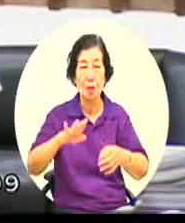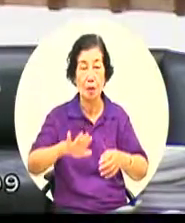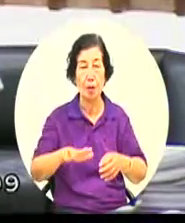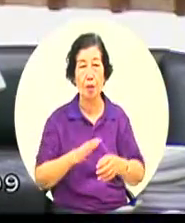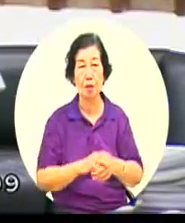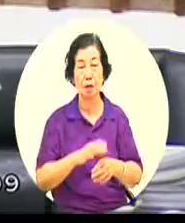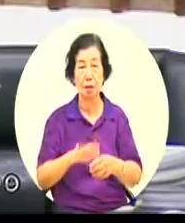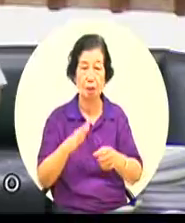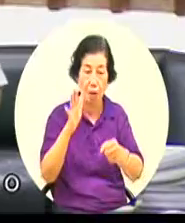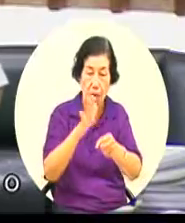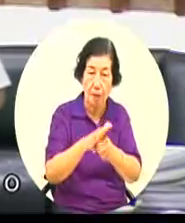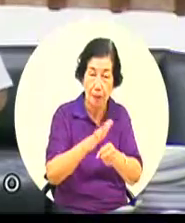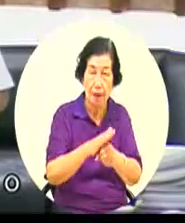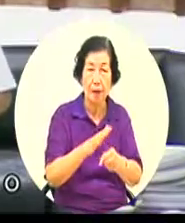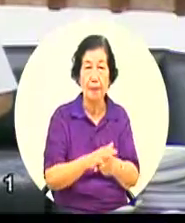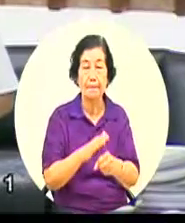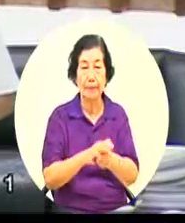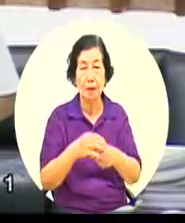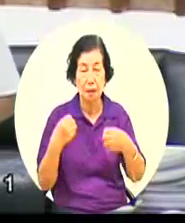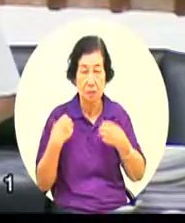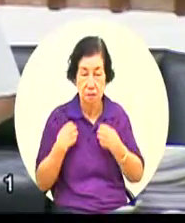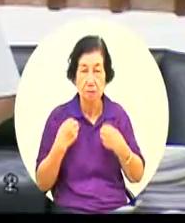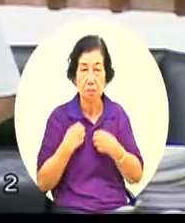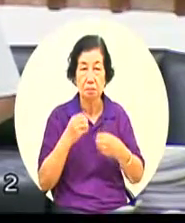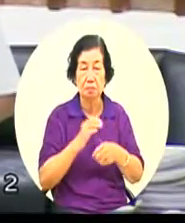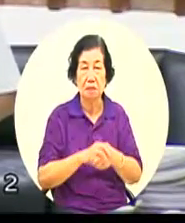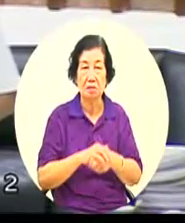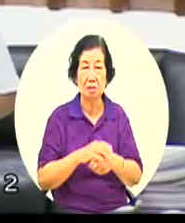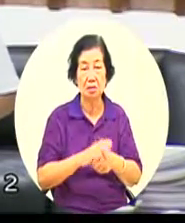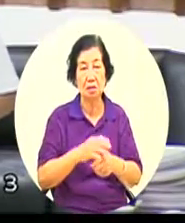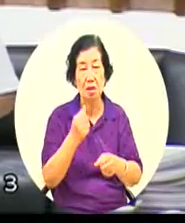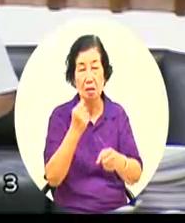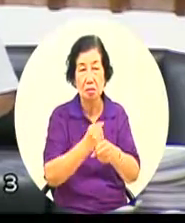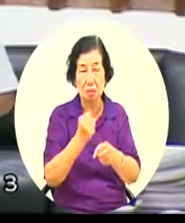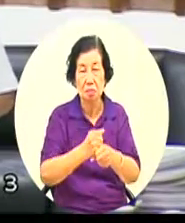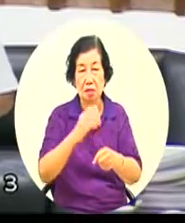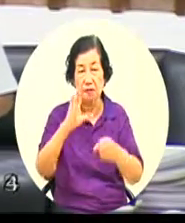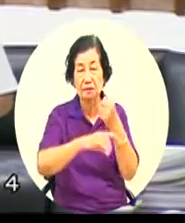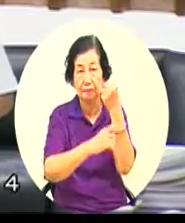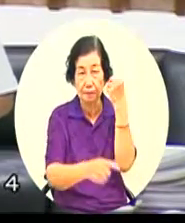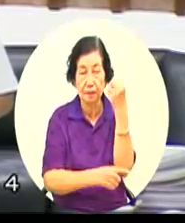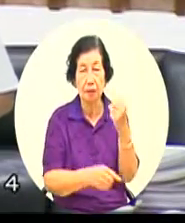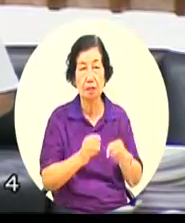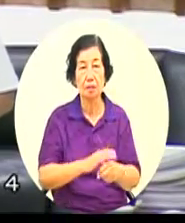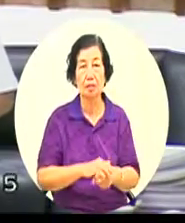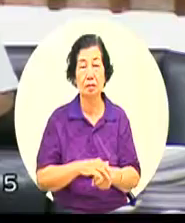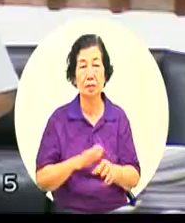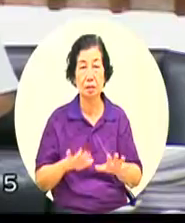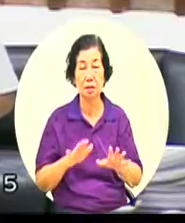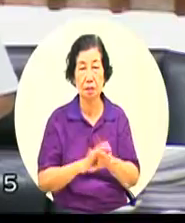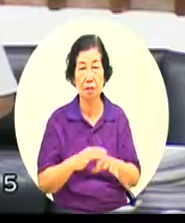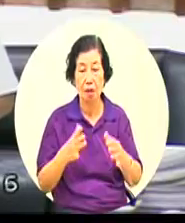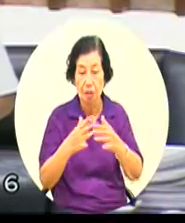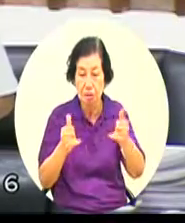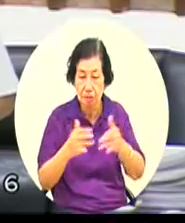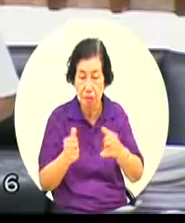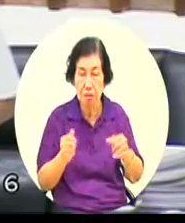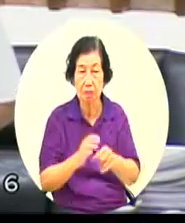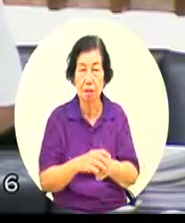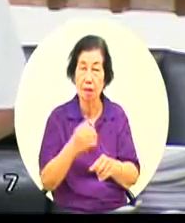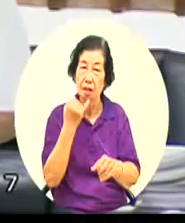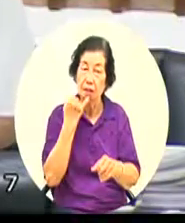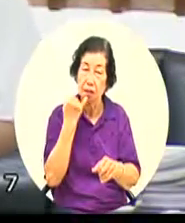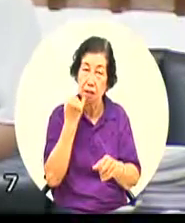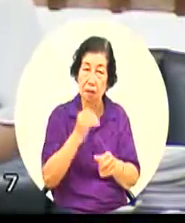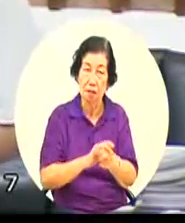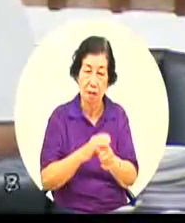能。然后呢，他要达成的目标是什么呢？学生有效学习，家长呢可以负担减